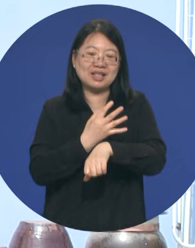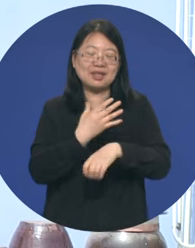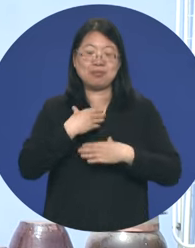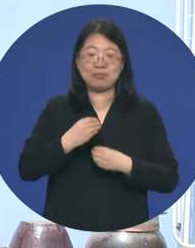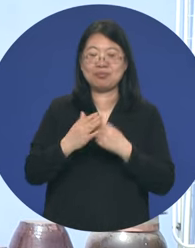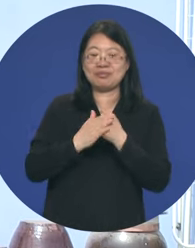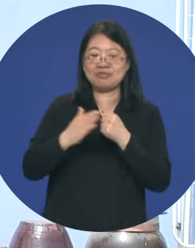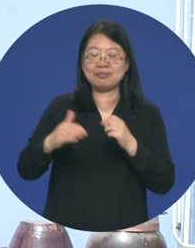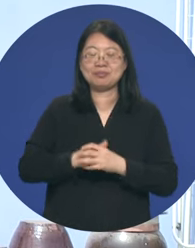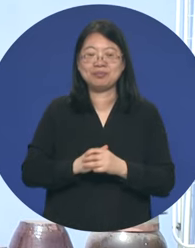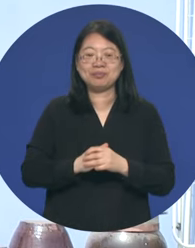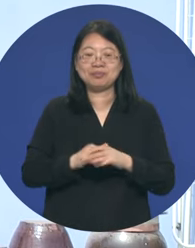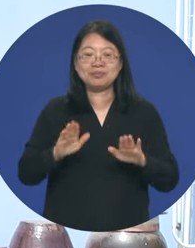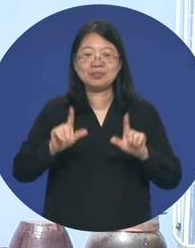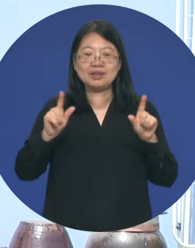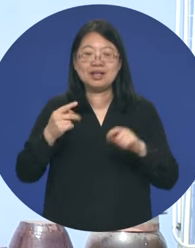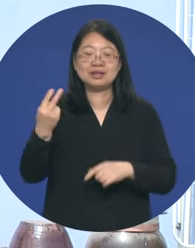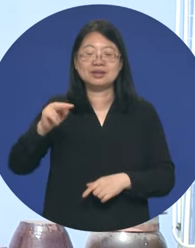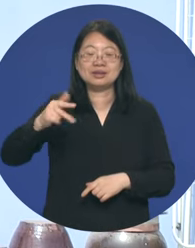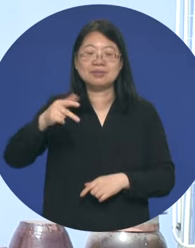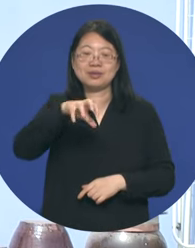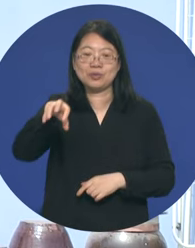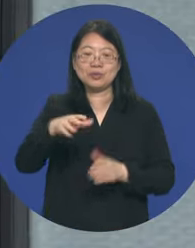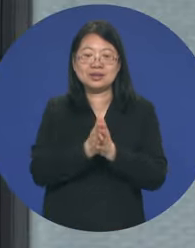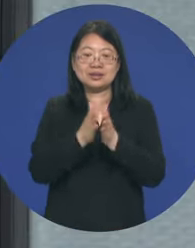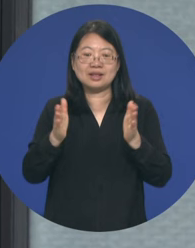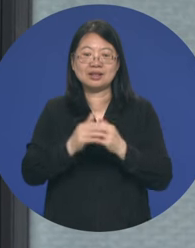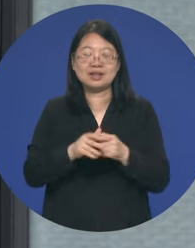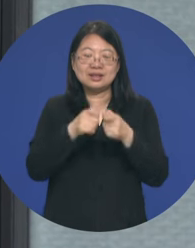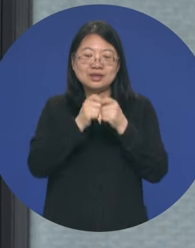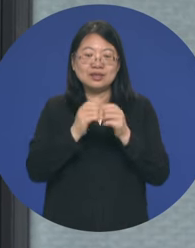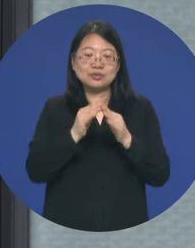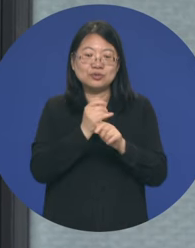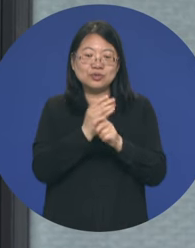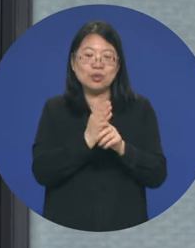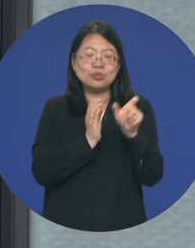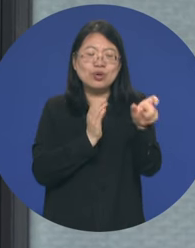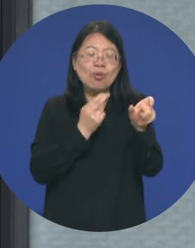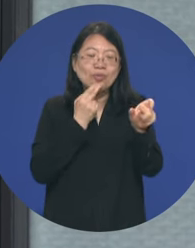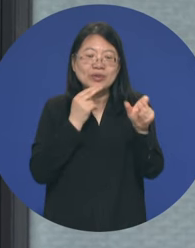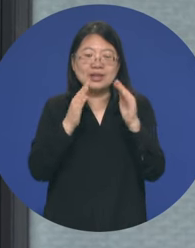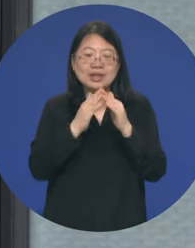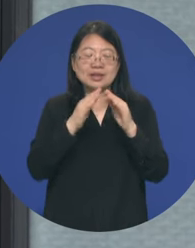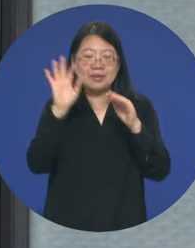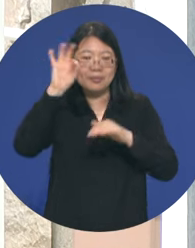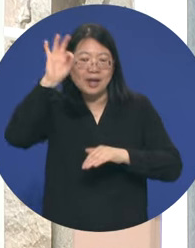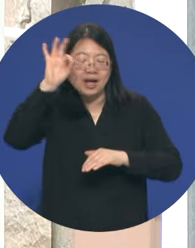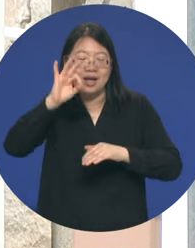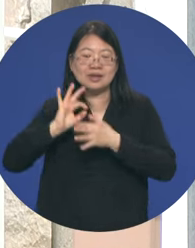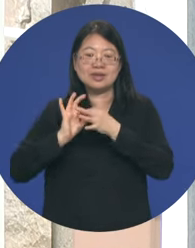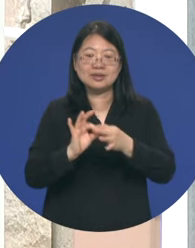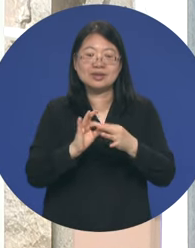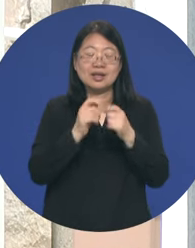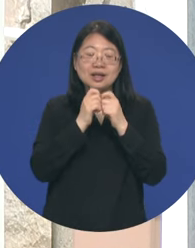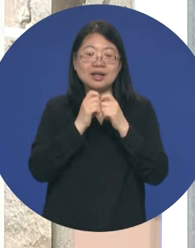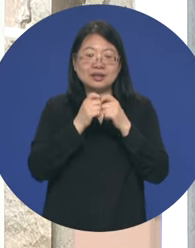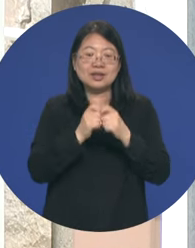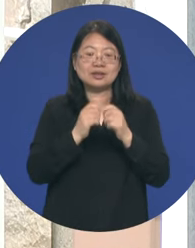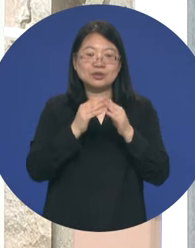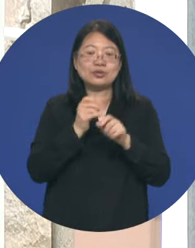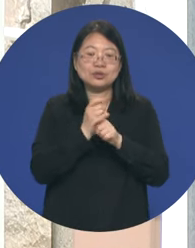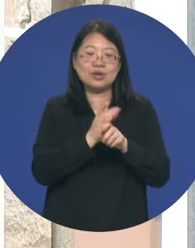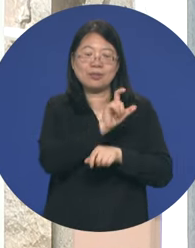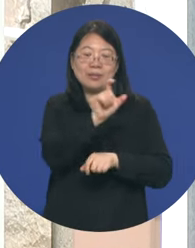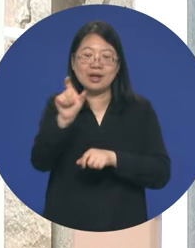편리하니까 돈은 올해 2,700 곳을 시작으로 상세주소 미부여 가구를 발굴하고 계속해서 상세주소 부여를